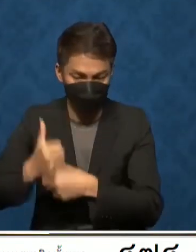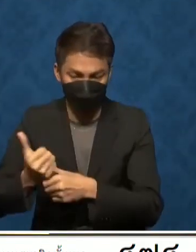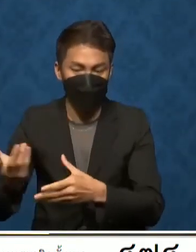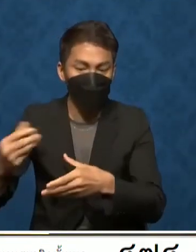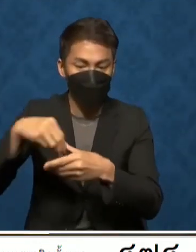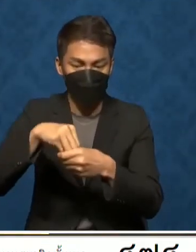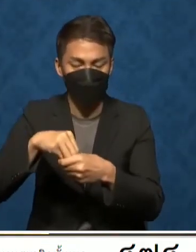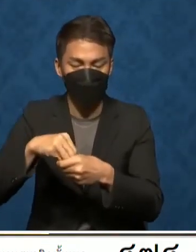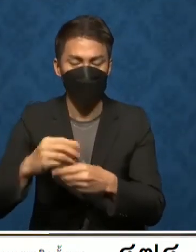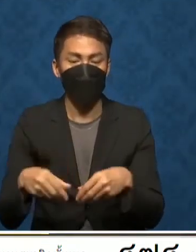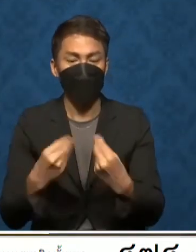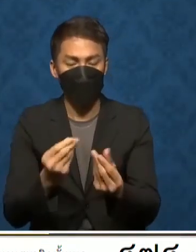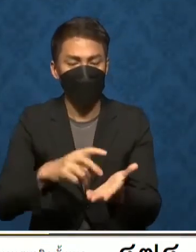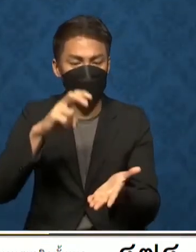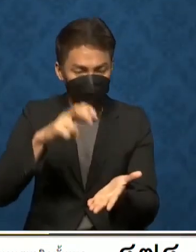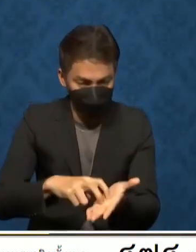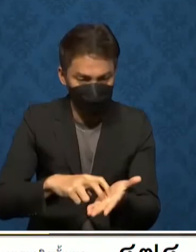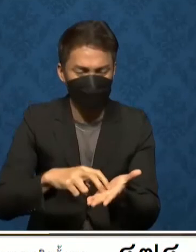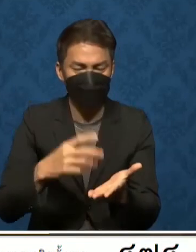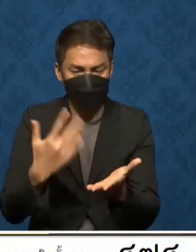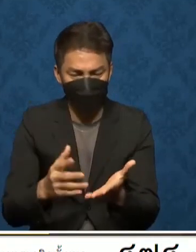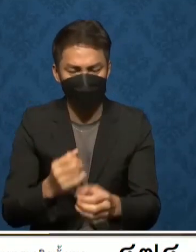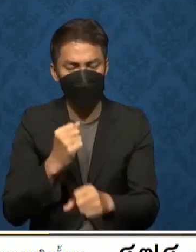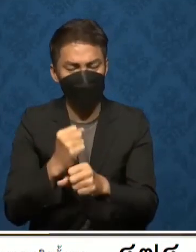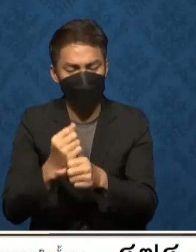รดเห็นชอบและฝากกรรมาธิการวิสามัญได้ปรับปรุงก